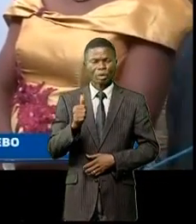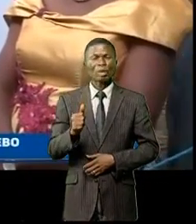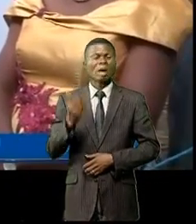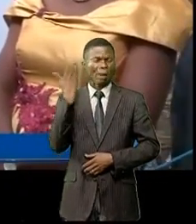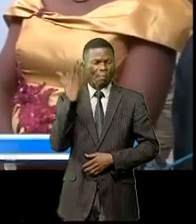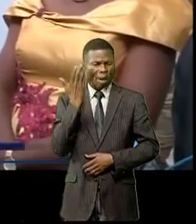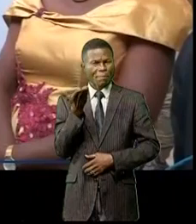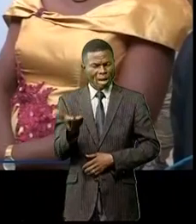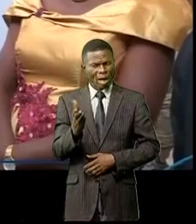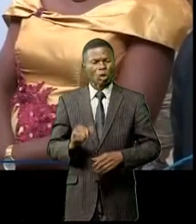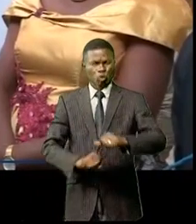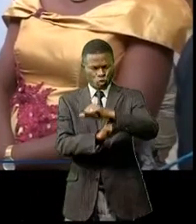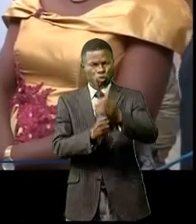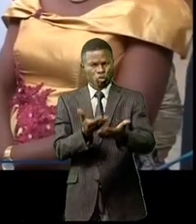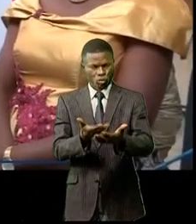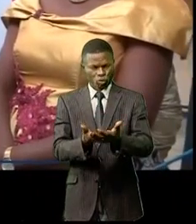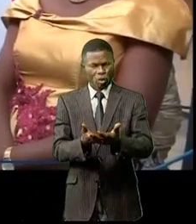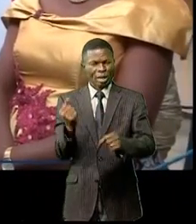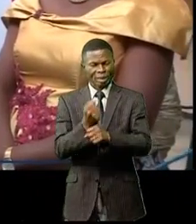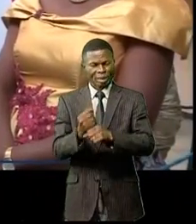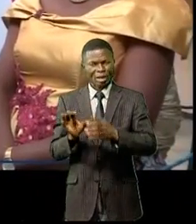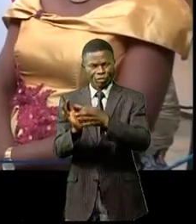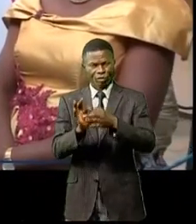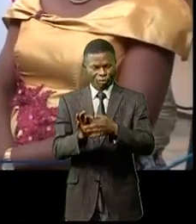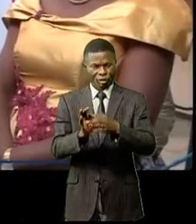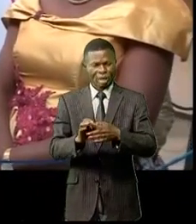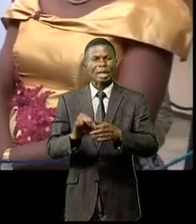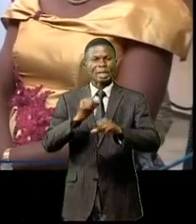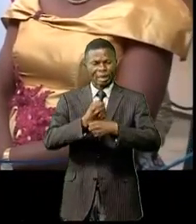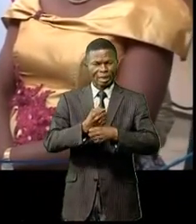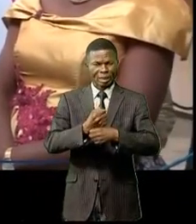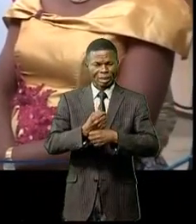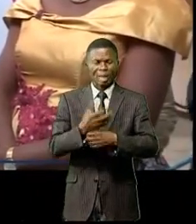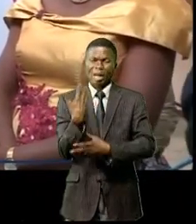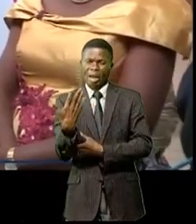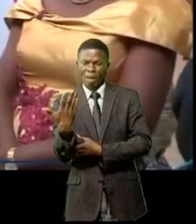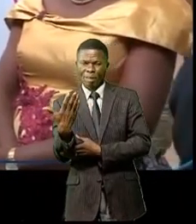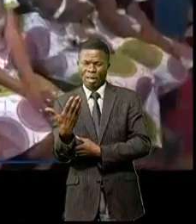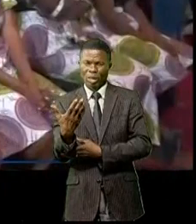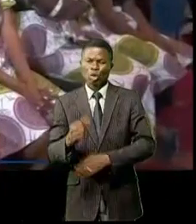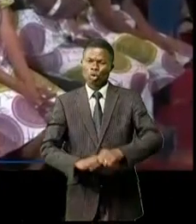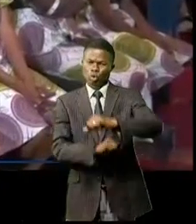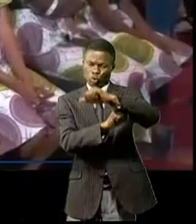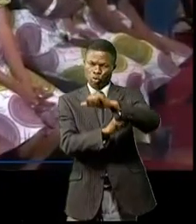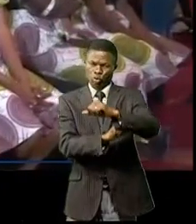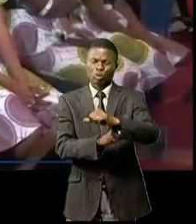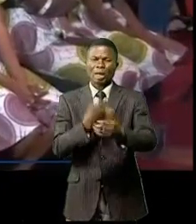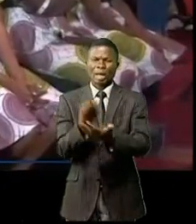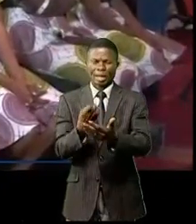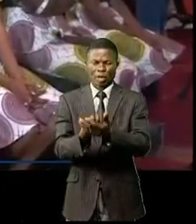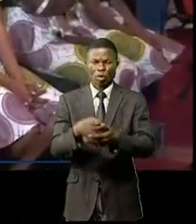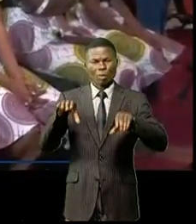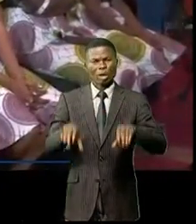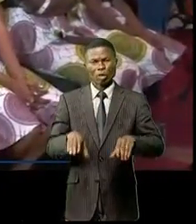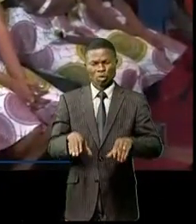collaborateurs, donc des employés, donc elles constituent une main pour la croissance économique en